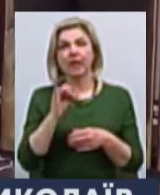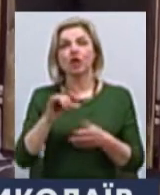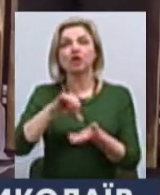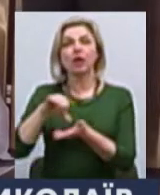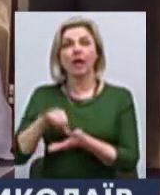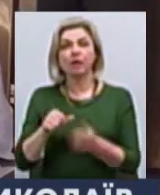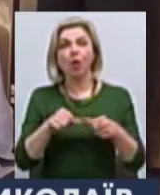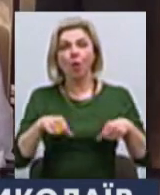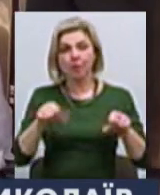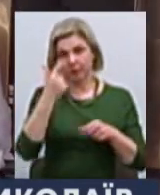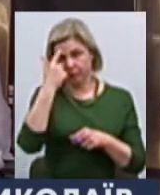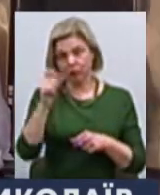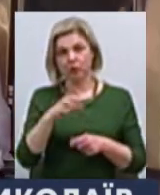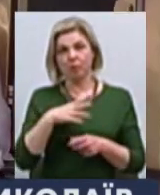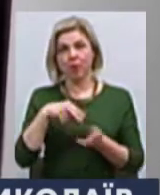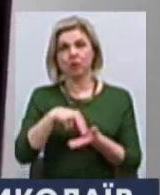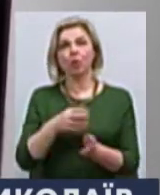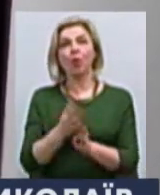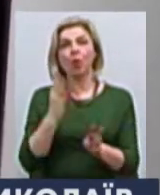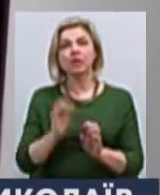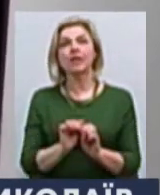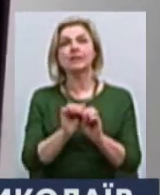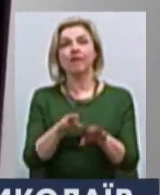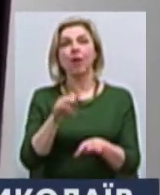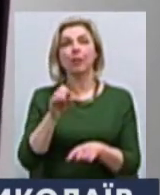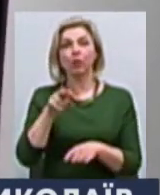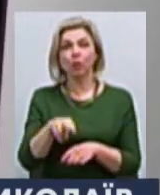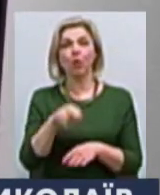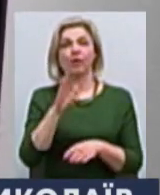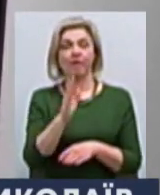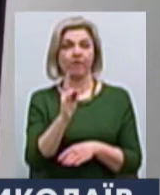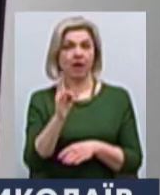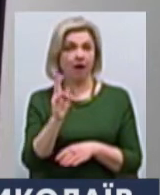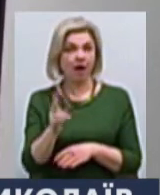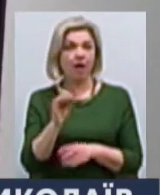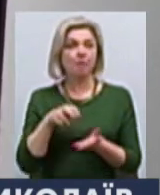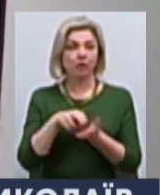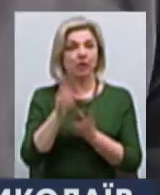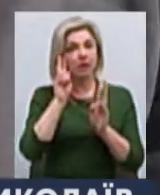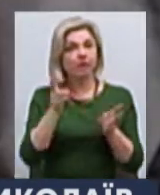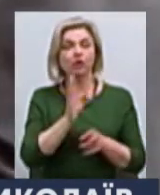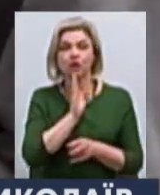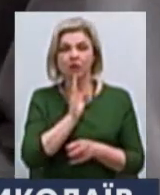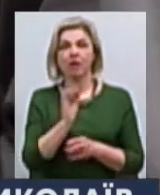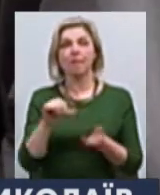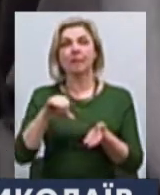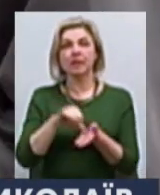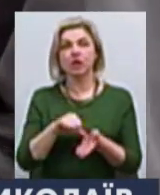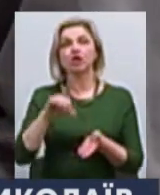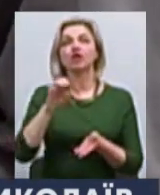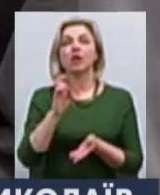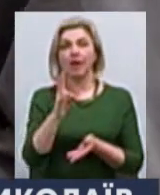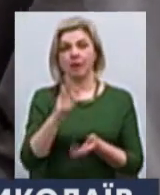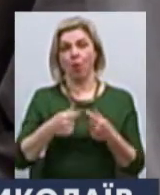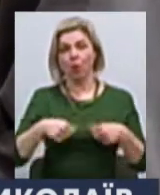комісії повідомили, що вони стояли у черзі здавати протоколи до ОВК, коли до них підійшла невідома жінка. Представилась членом